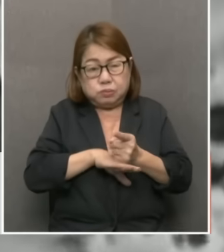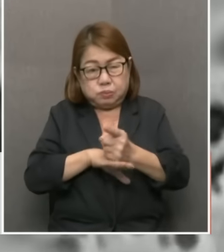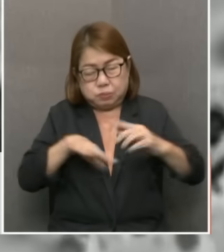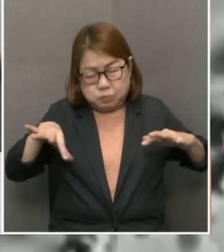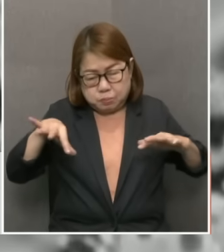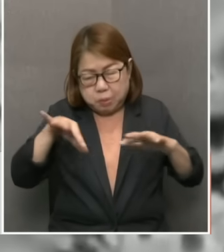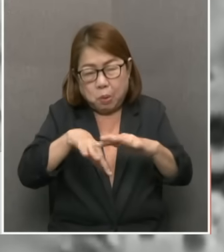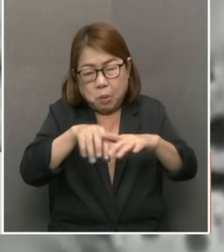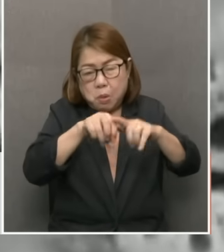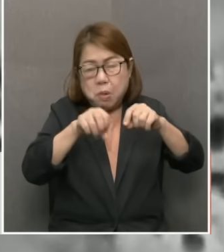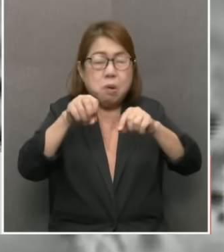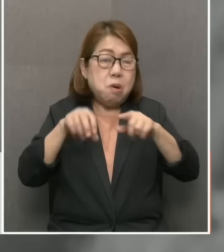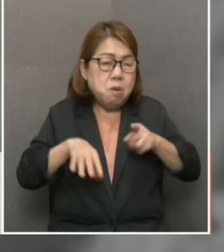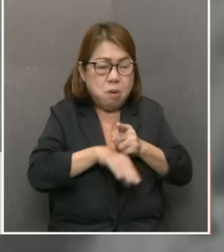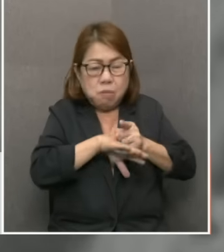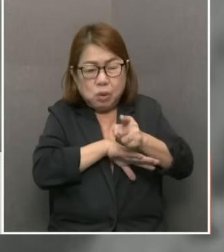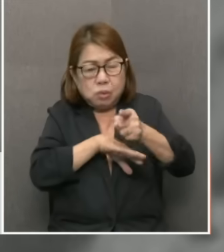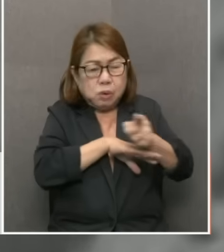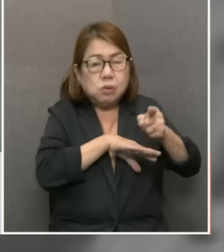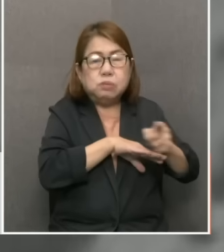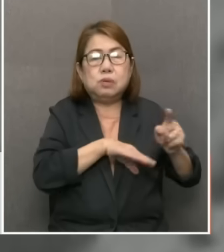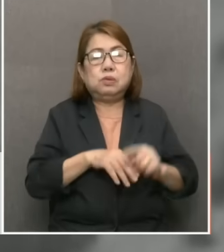โครงสร้างพื้นฐานอื่นๆของฮิซบอลเลาะห์อีกด้วยนะครับ